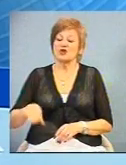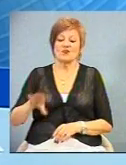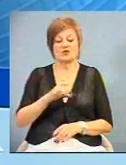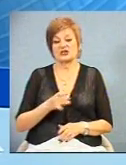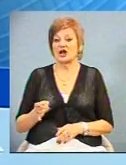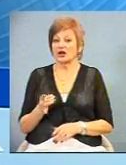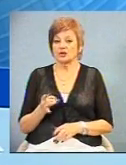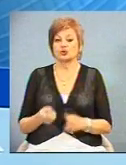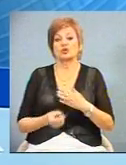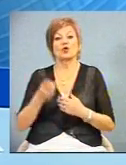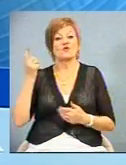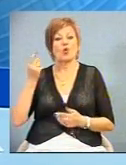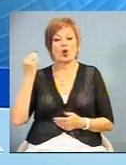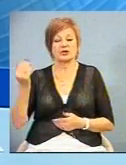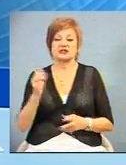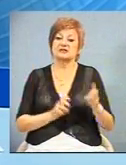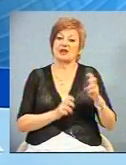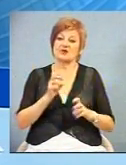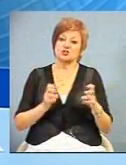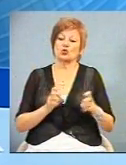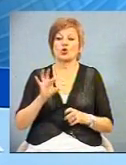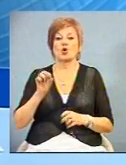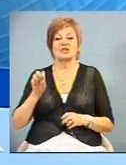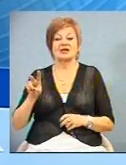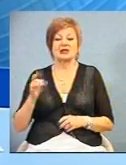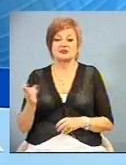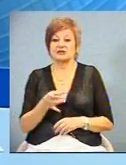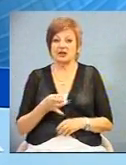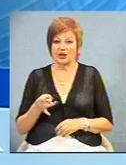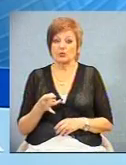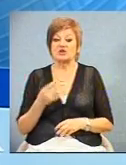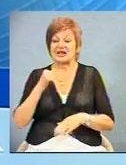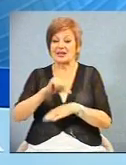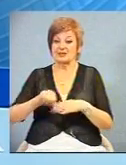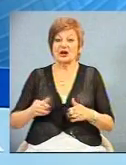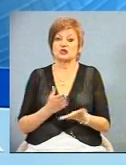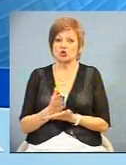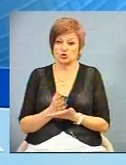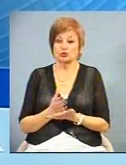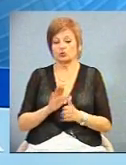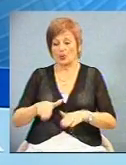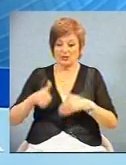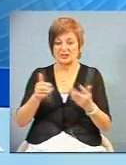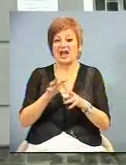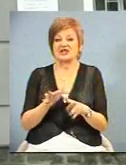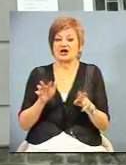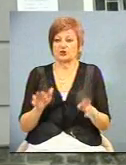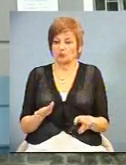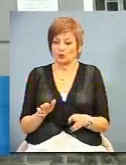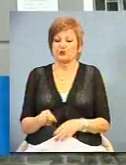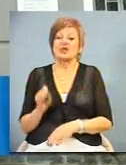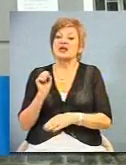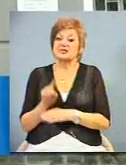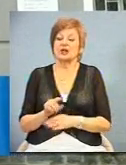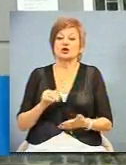проблеми виникли в Хортицькому, Заводському та Олександрівському. В міграційній службі пропонують альтернативу. Замовити